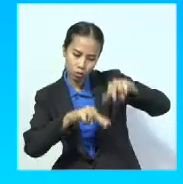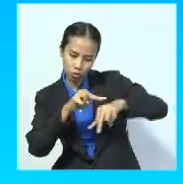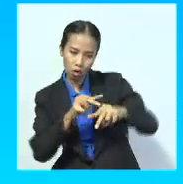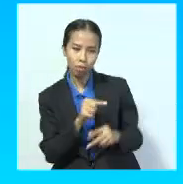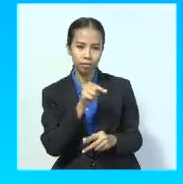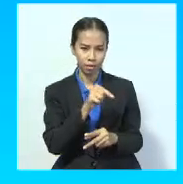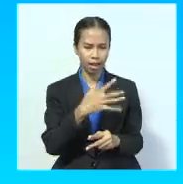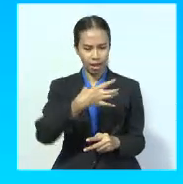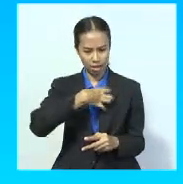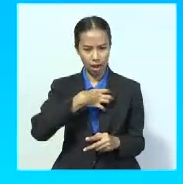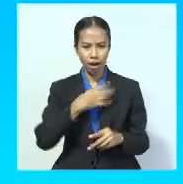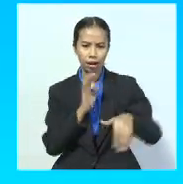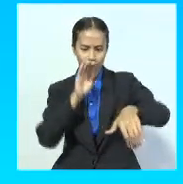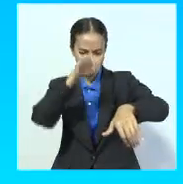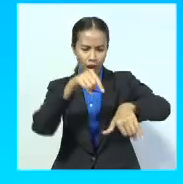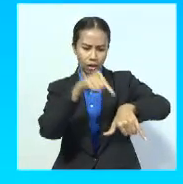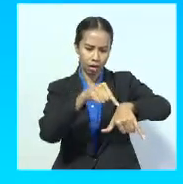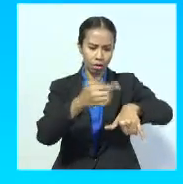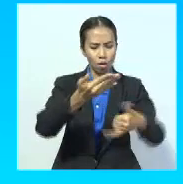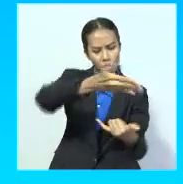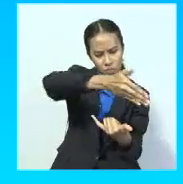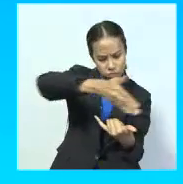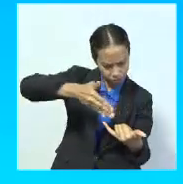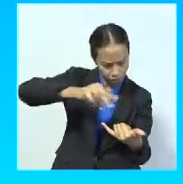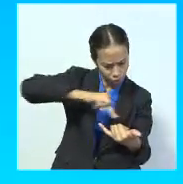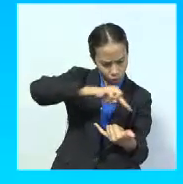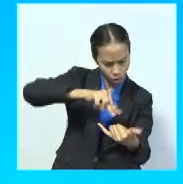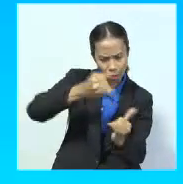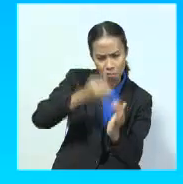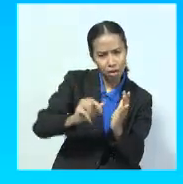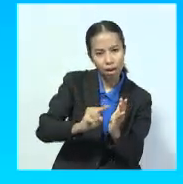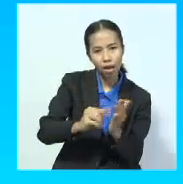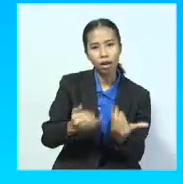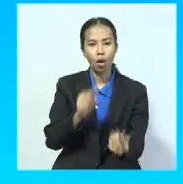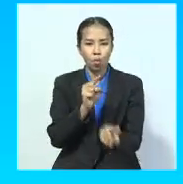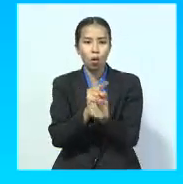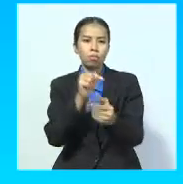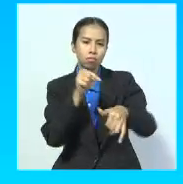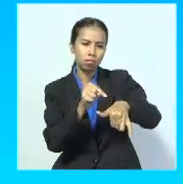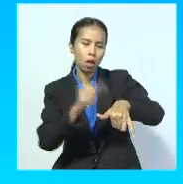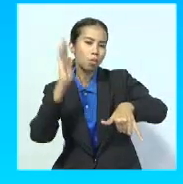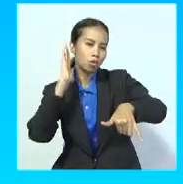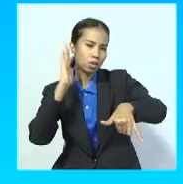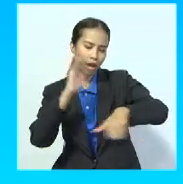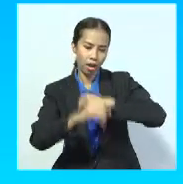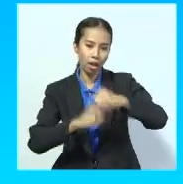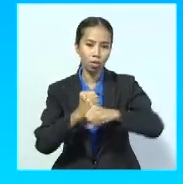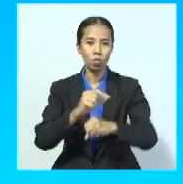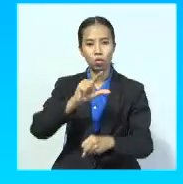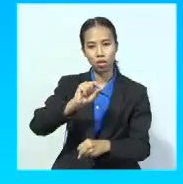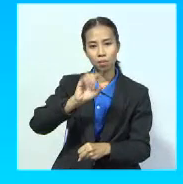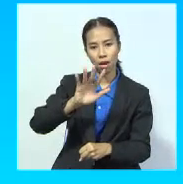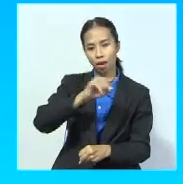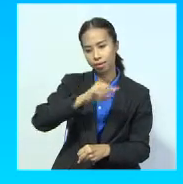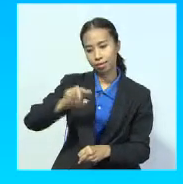อบเพื่อที่จะผ่าพิสูจน์ซากช้างซึ่งก็พบว่าช้างตัวนี้นะคะเป็นเพศผู้อายุระหว่าง